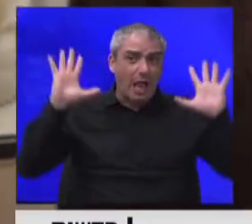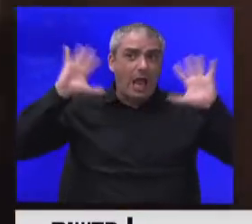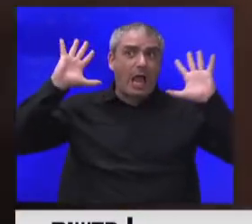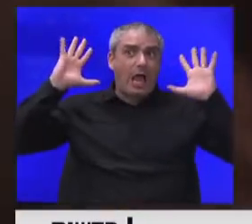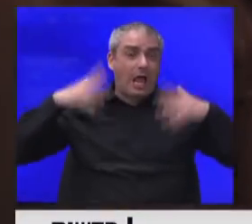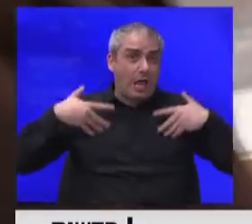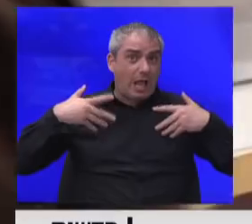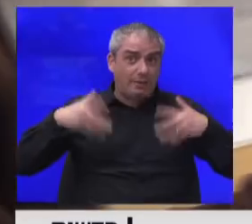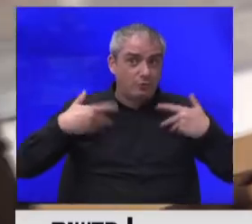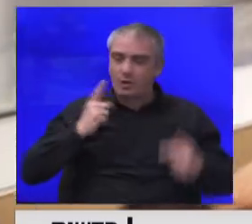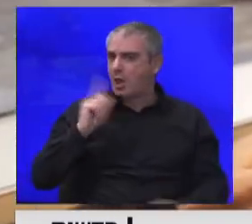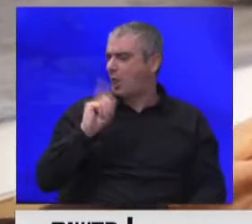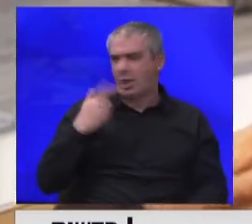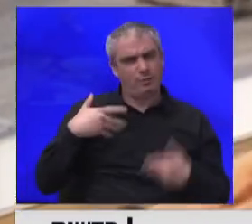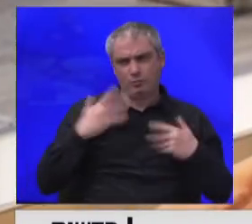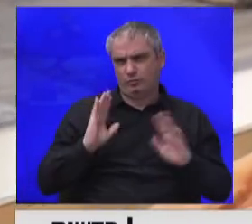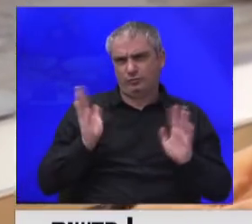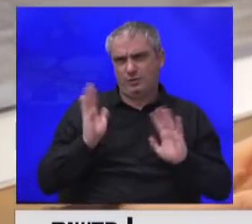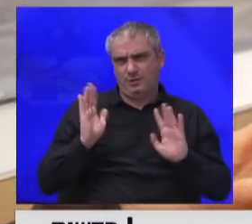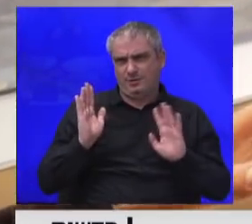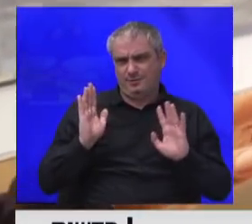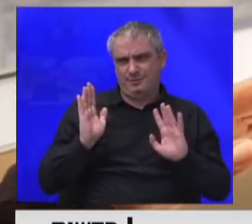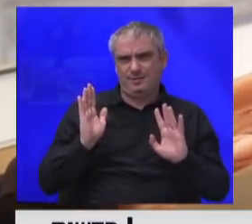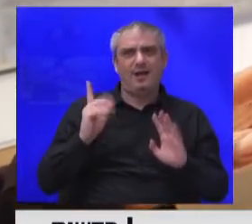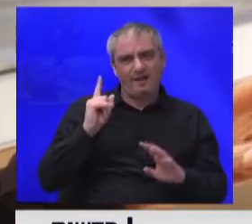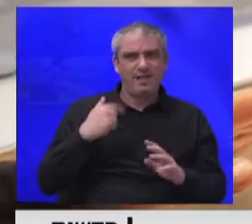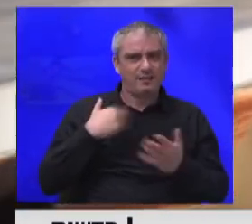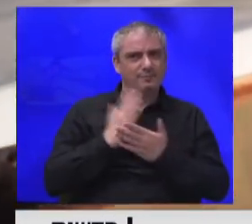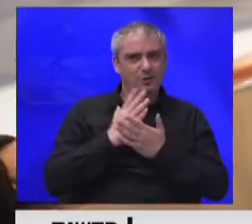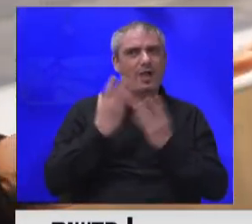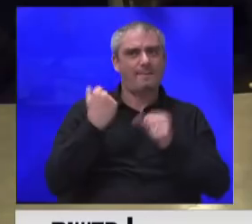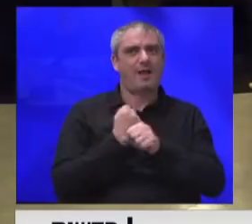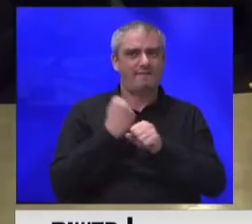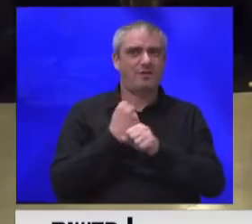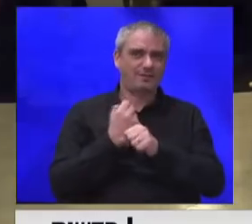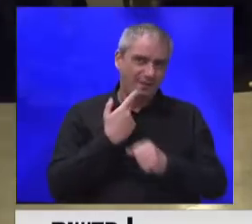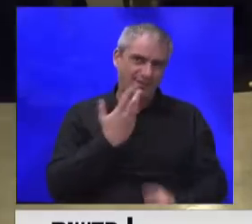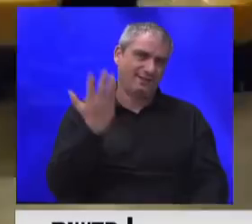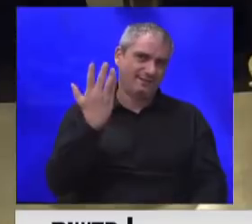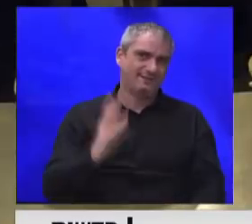מאושר? לא, אני לא נהיה מאושר. אבל אני מתכונן להמון עבודה, נגיד ככה.